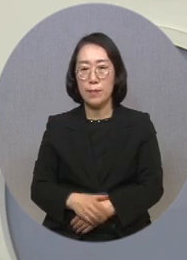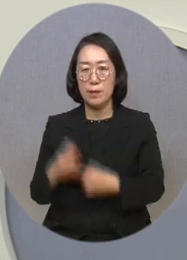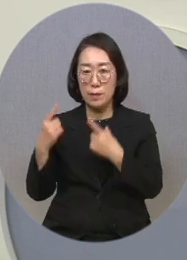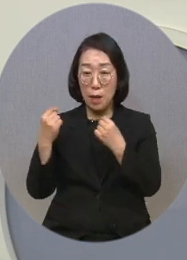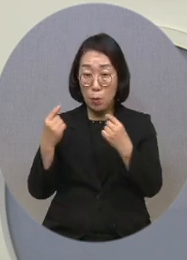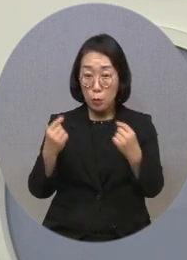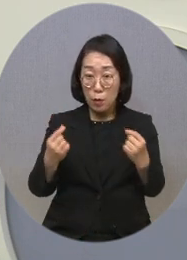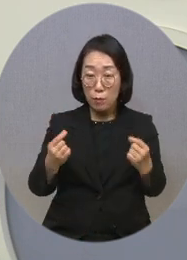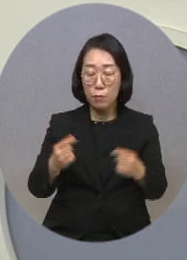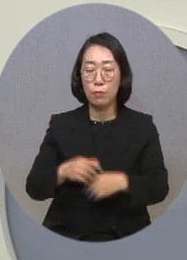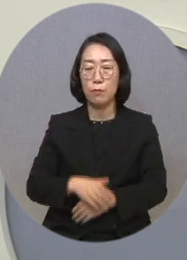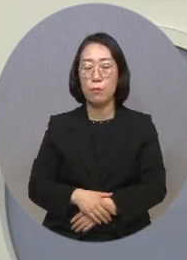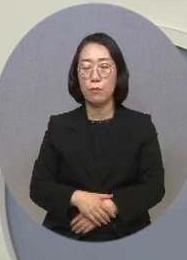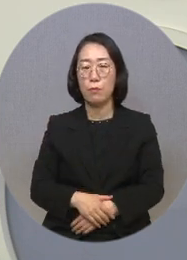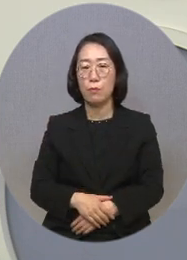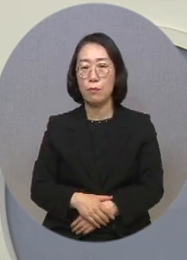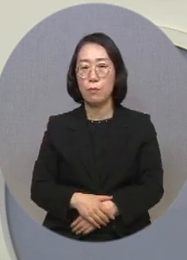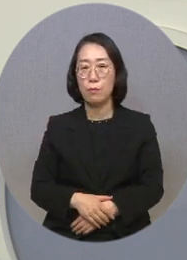어떠한